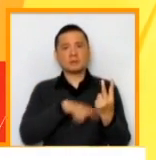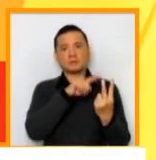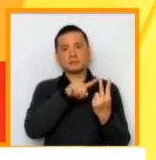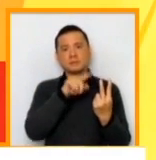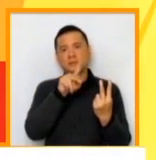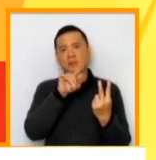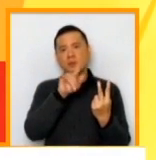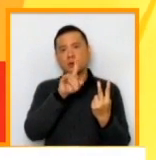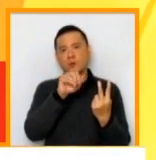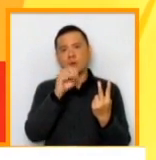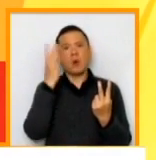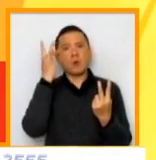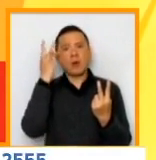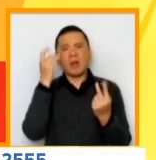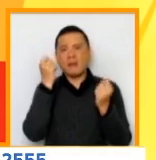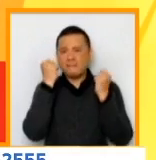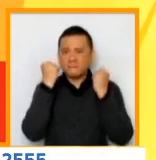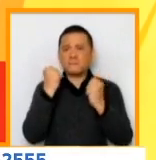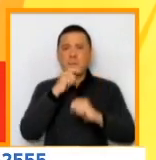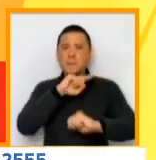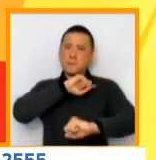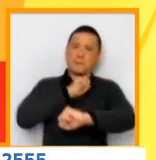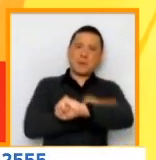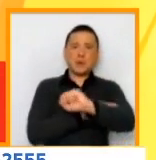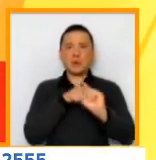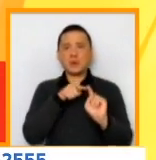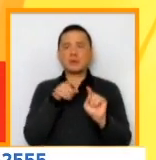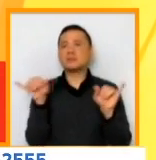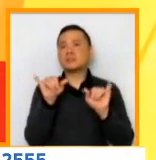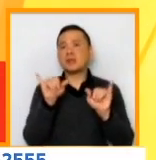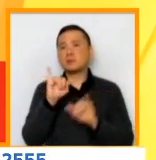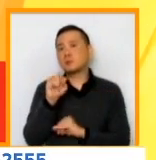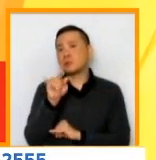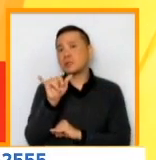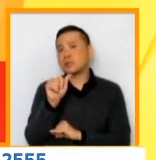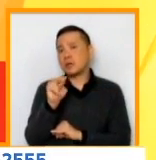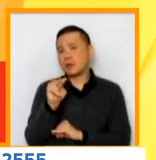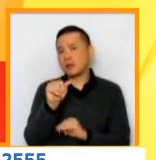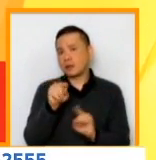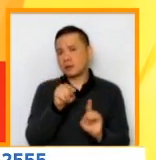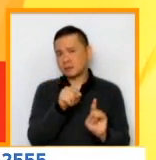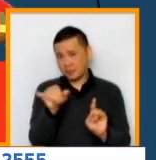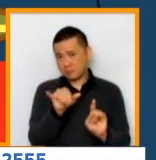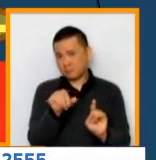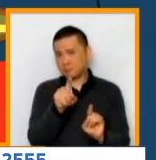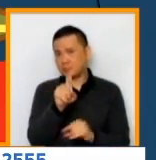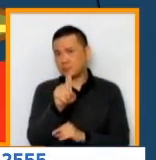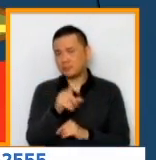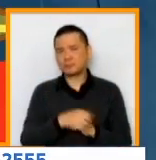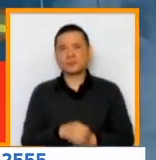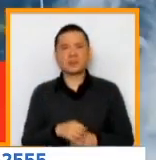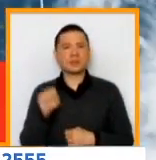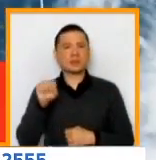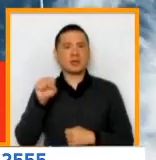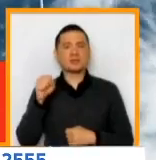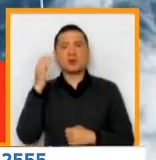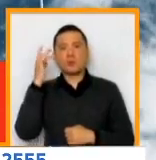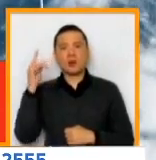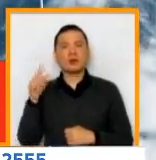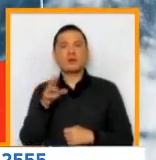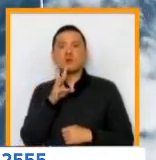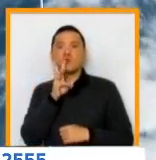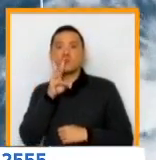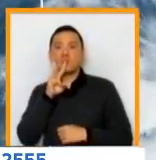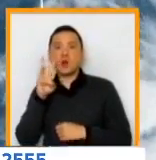lumakas tulad ng bagyong Jolina din, di ba? Yes, Igan. Nagkataon kasi na favorable yung environmental condition, sea